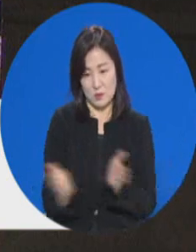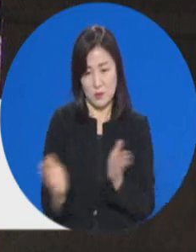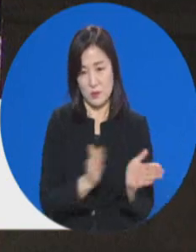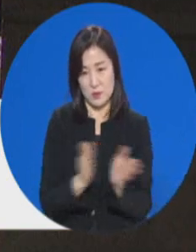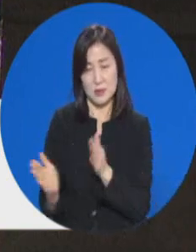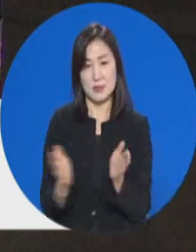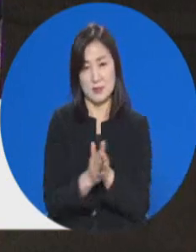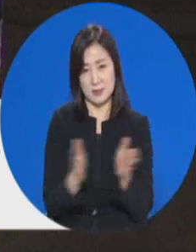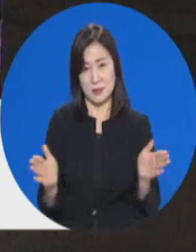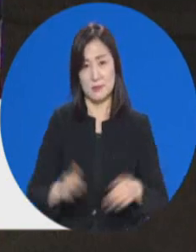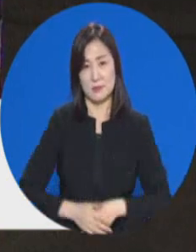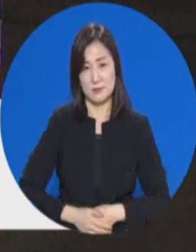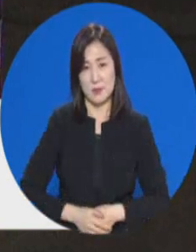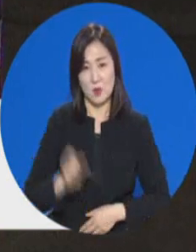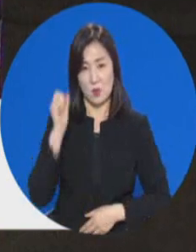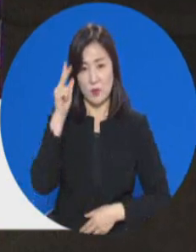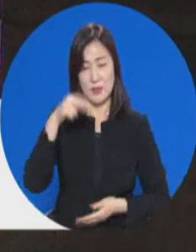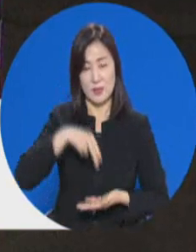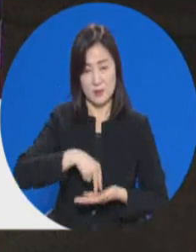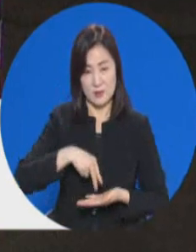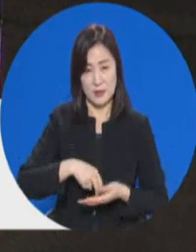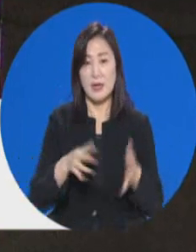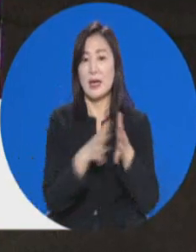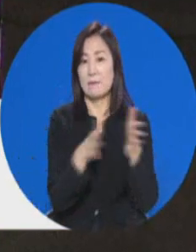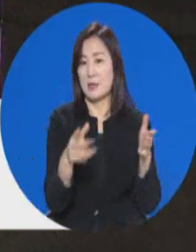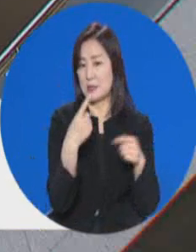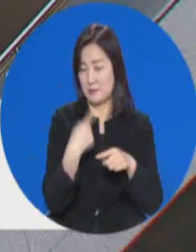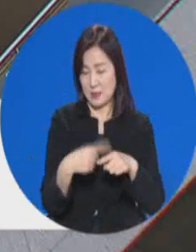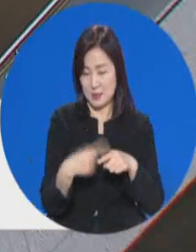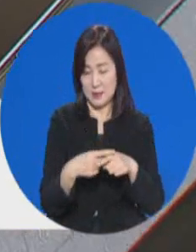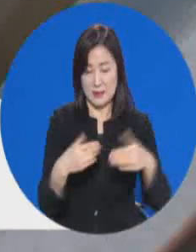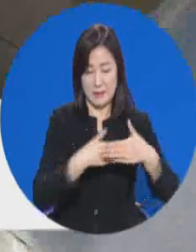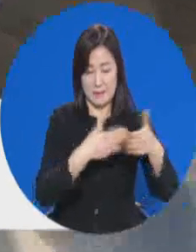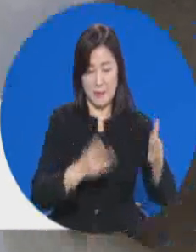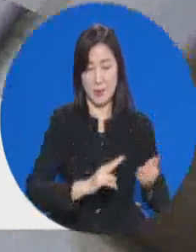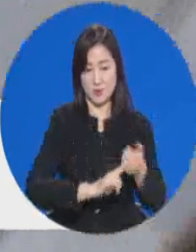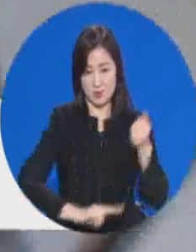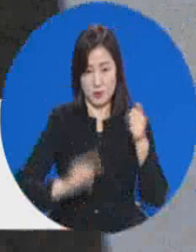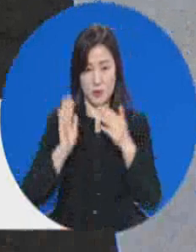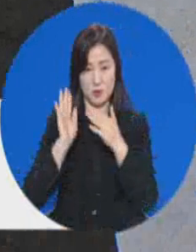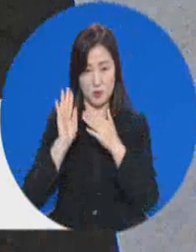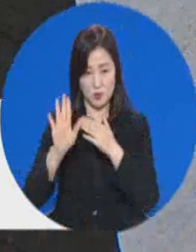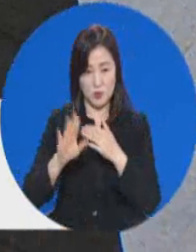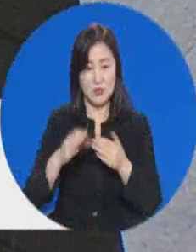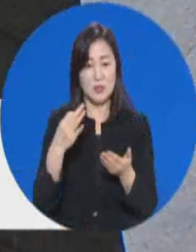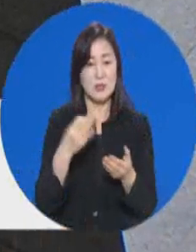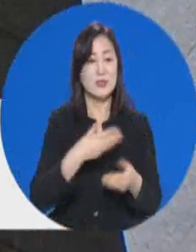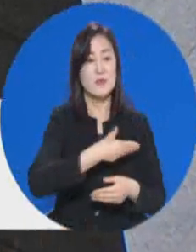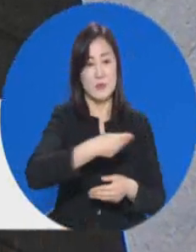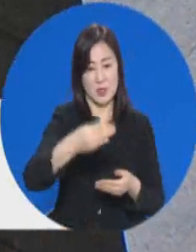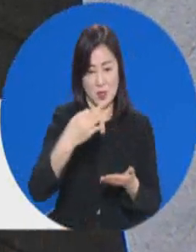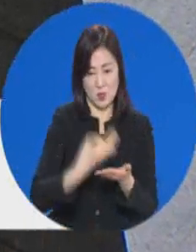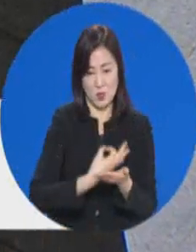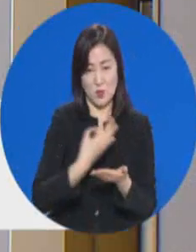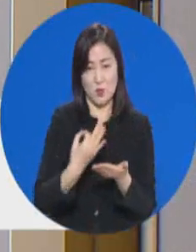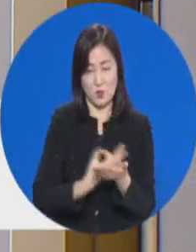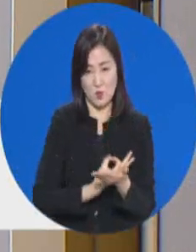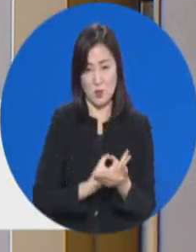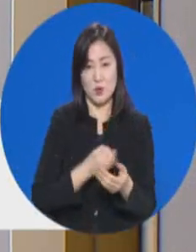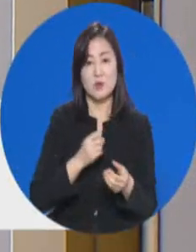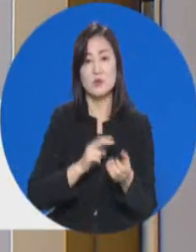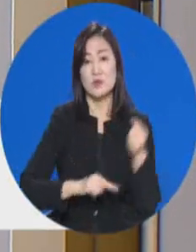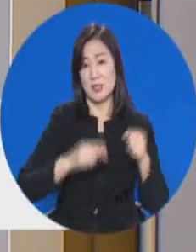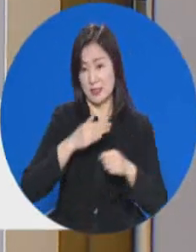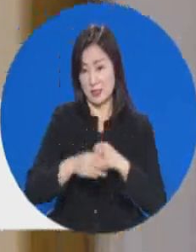밝혔습니다. 해당 호텔은 아파트처럼 호텔 객실을 분양받은 뒤 그에 대한 임대료를 지급받는 분양형